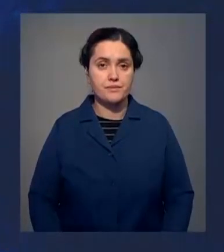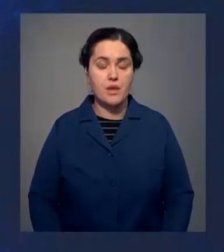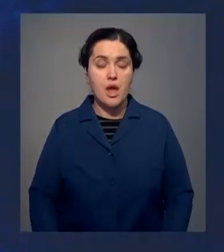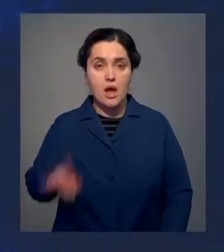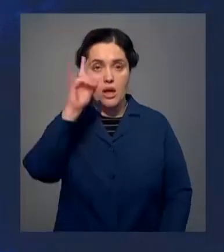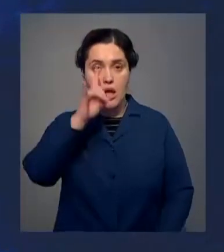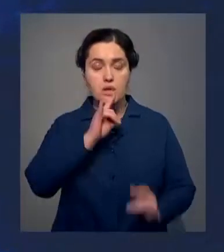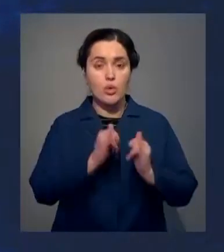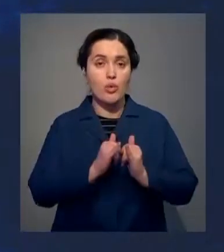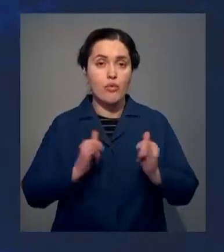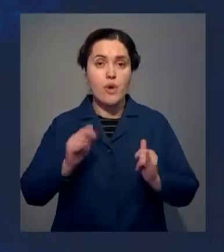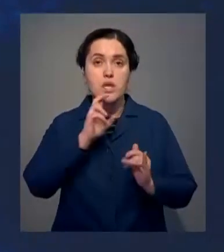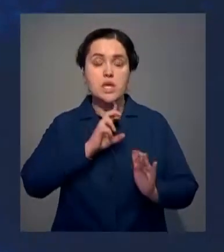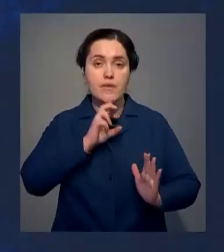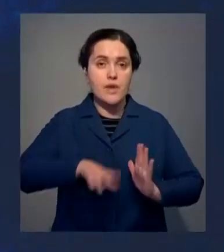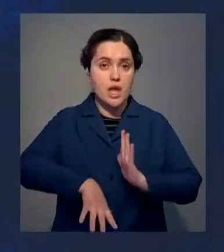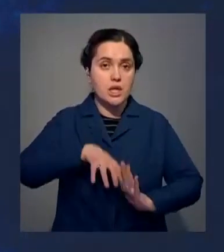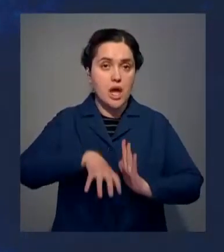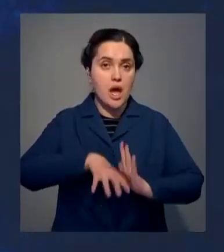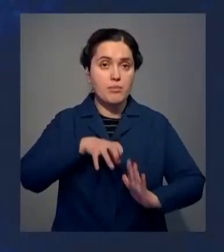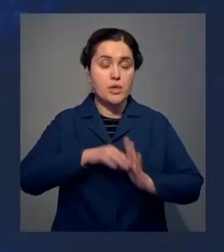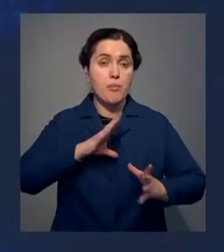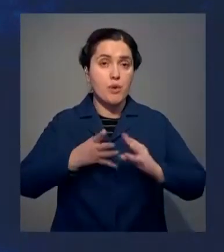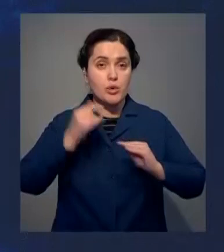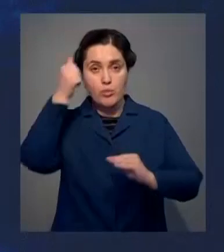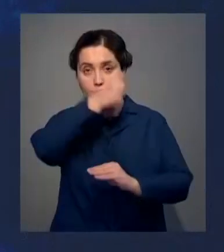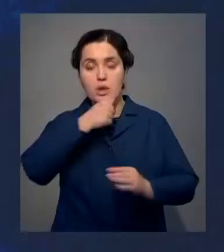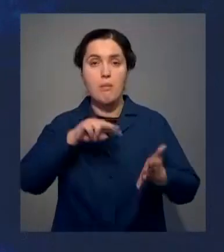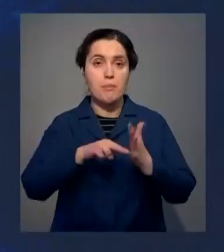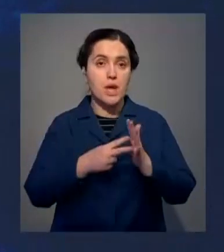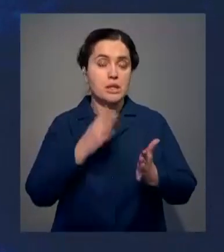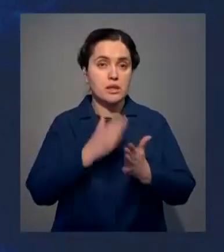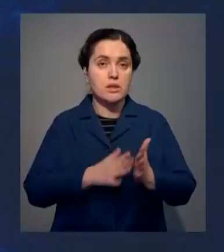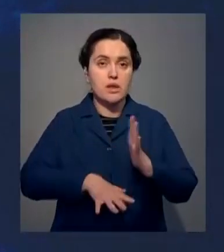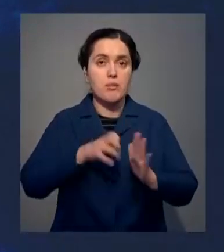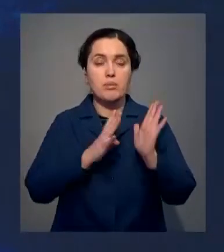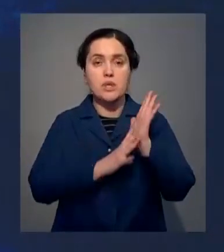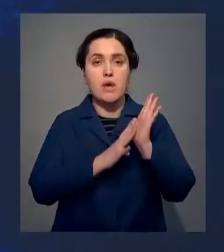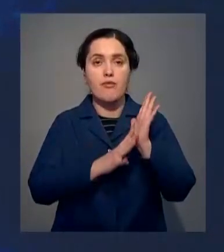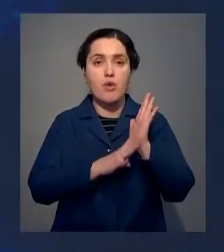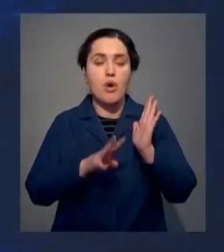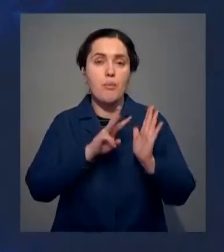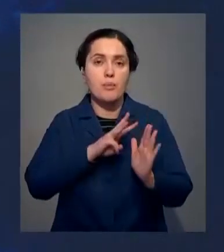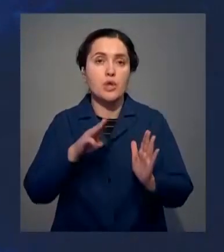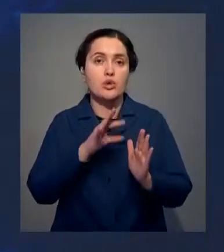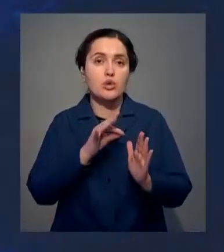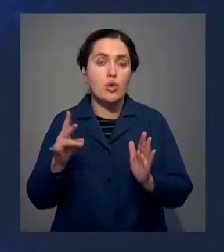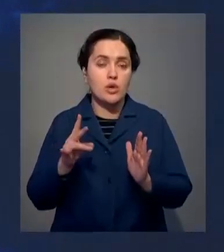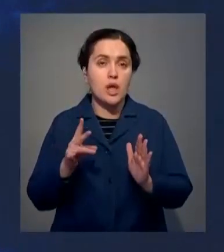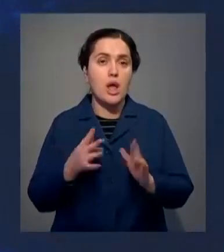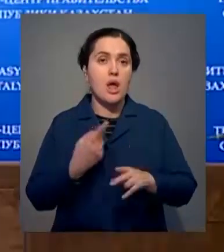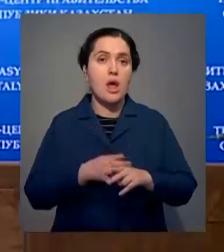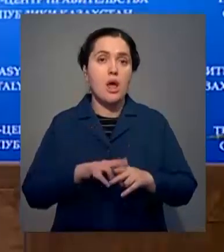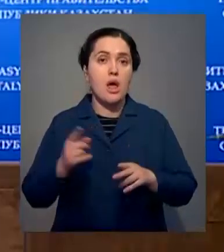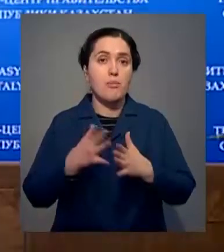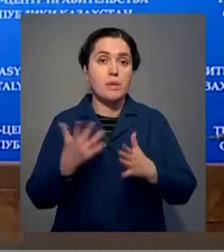Казахстан наращивает нефтедобычу. По итогам года планируется добыть 90,5 миллионов тонн черного золота. При этом большая часть приходится на